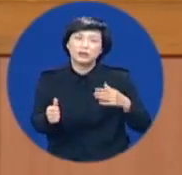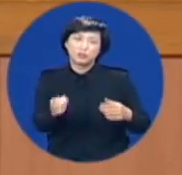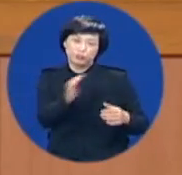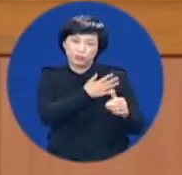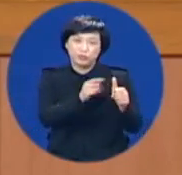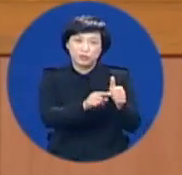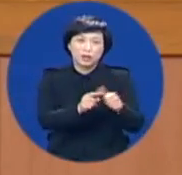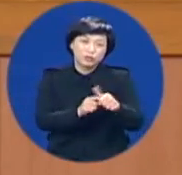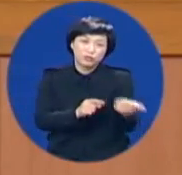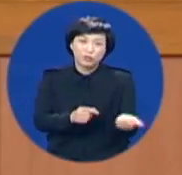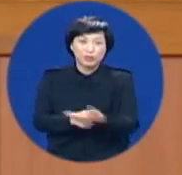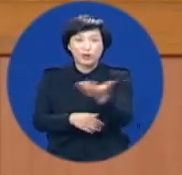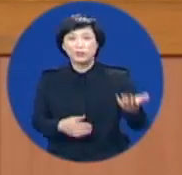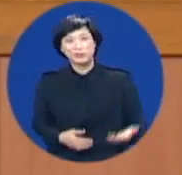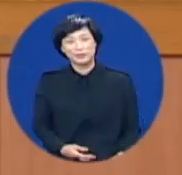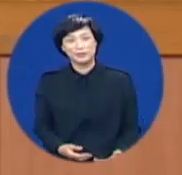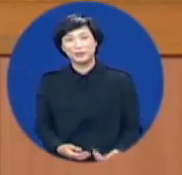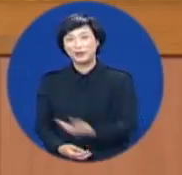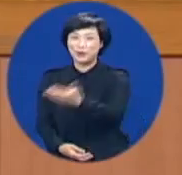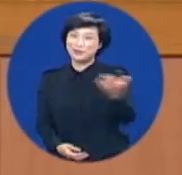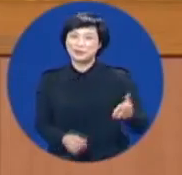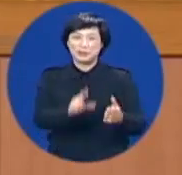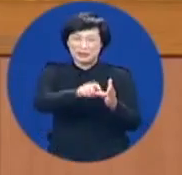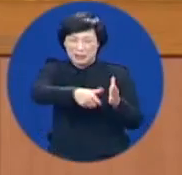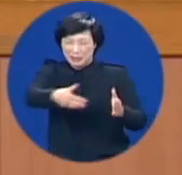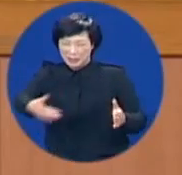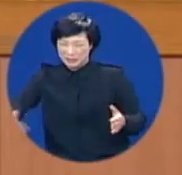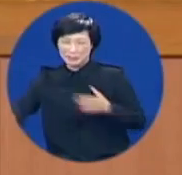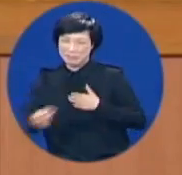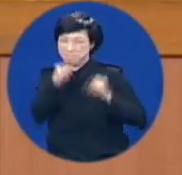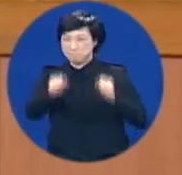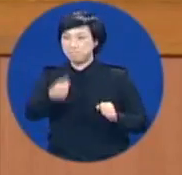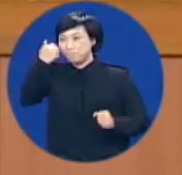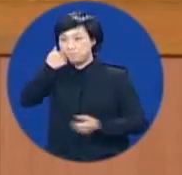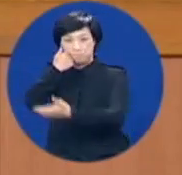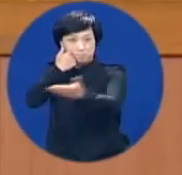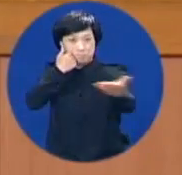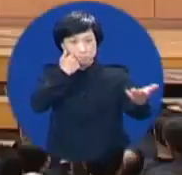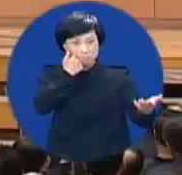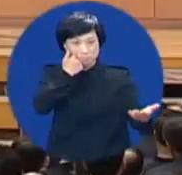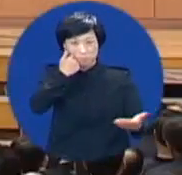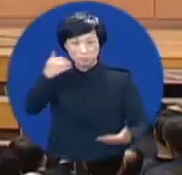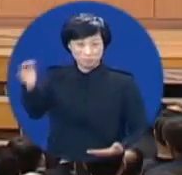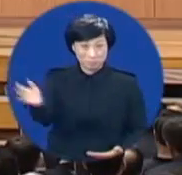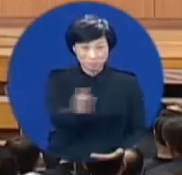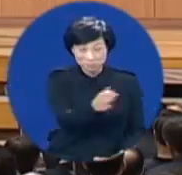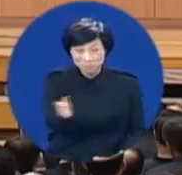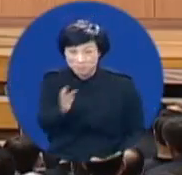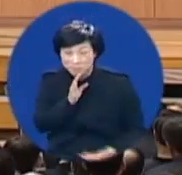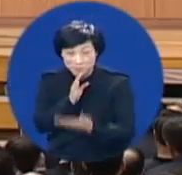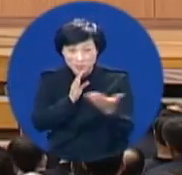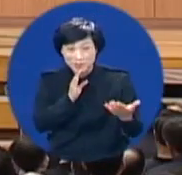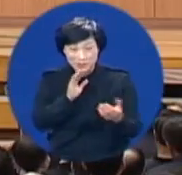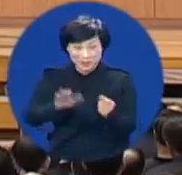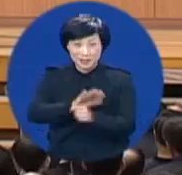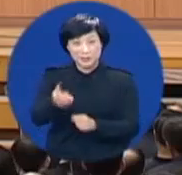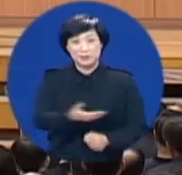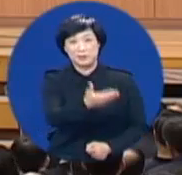여기 세월 앞에 버티고 살 분 계십니까? 응? 버티고. 사랑하는 여러분,